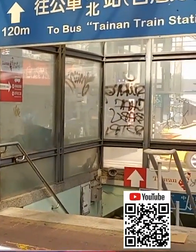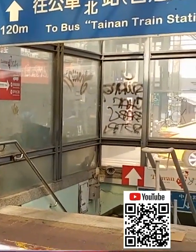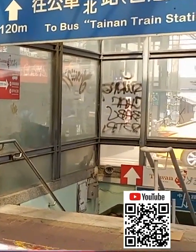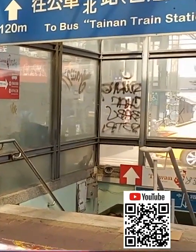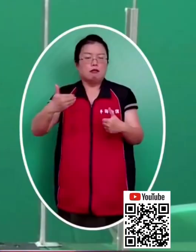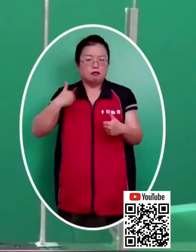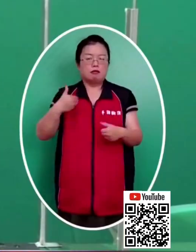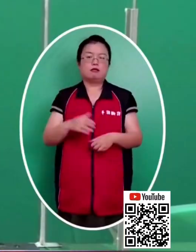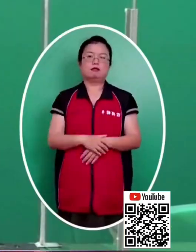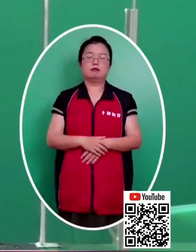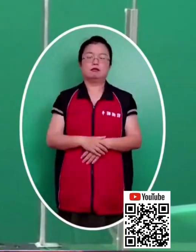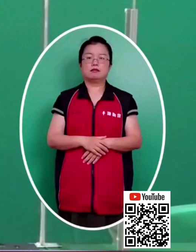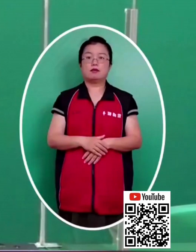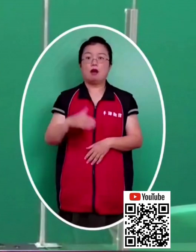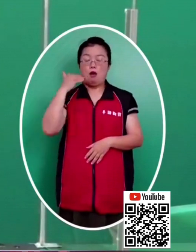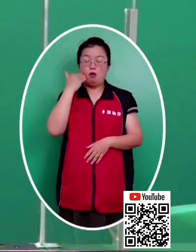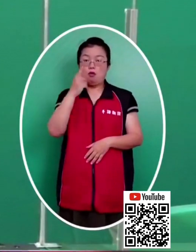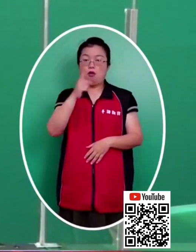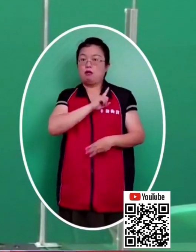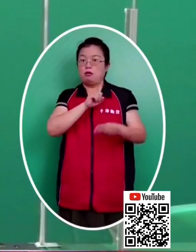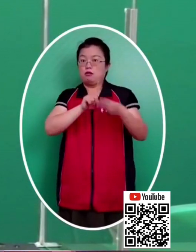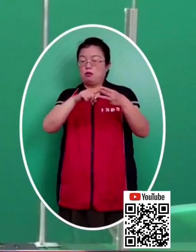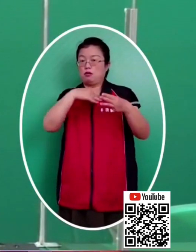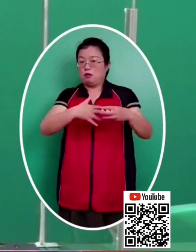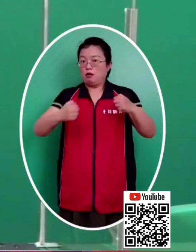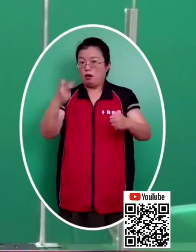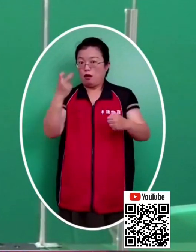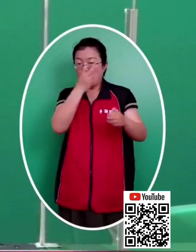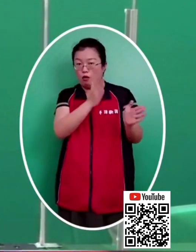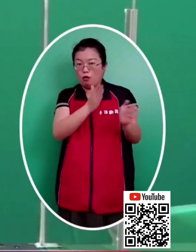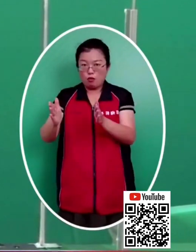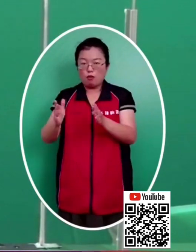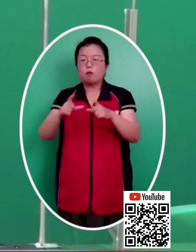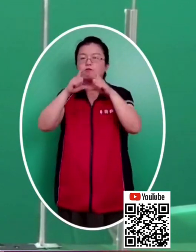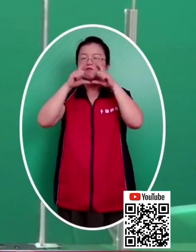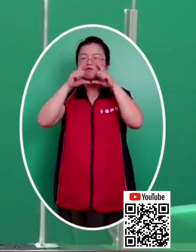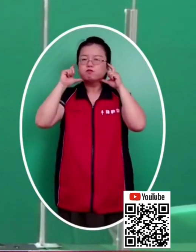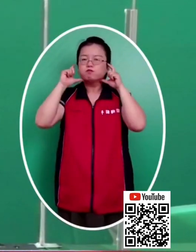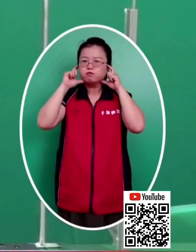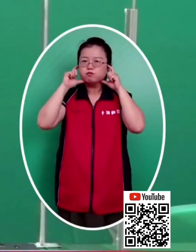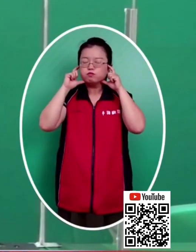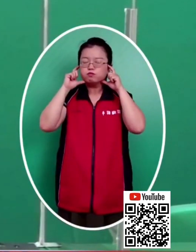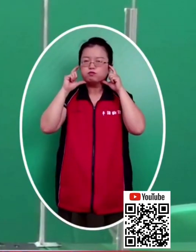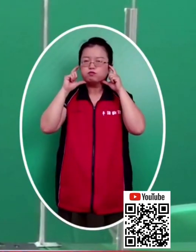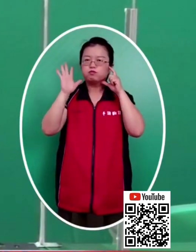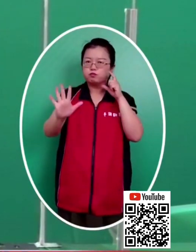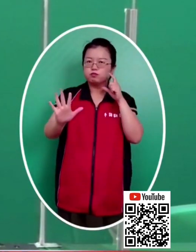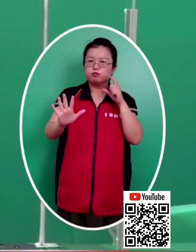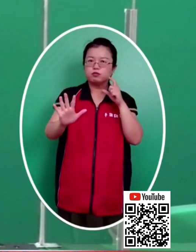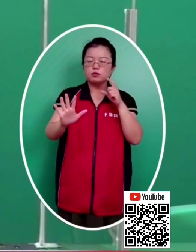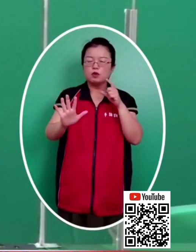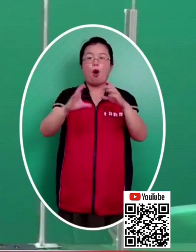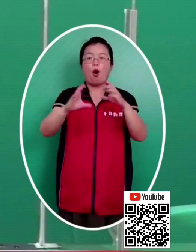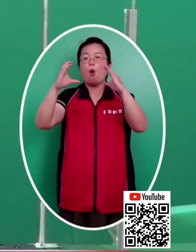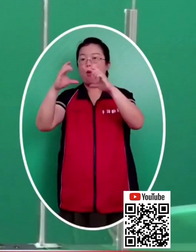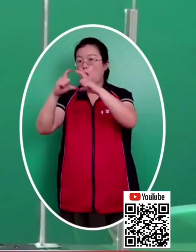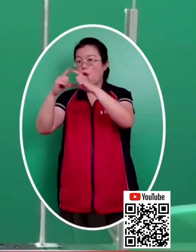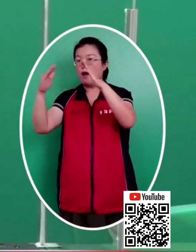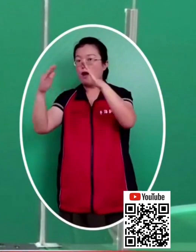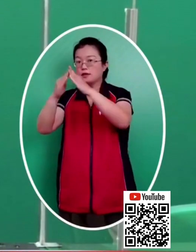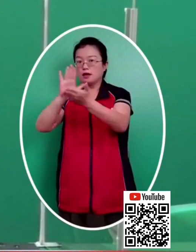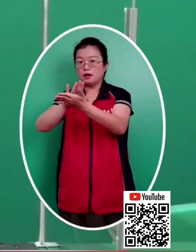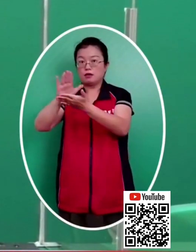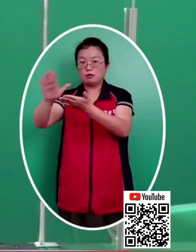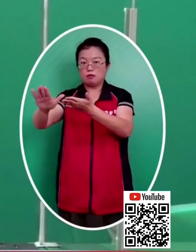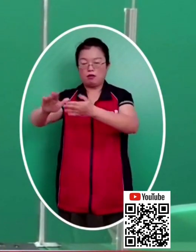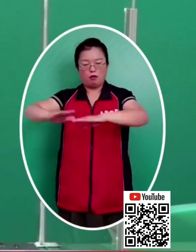这个复检的过程。那如果说你都做好自主健康管理，护宝宝装也穿了，那回到家里面又马上又回到自